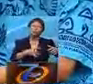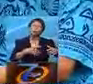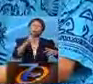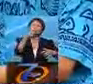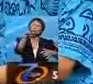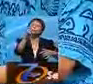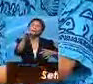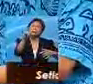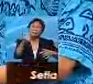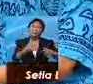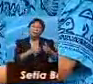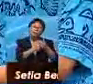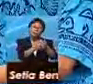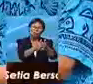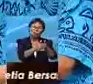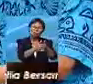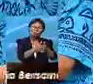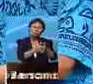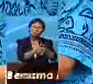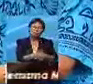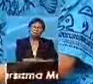dan dia ikut